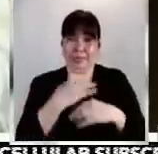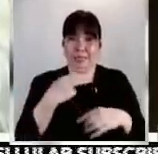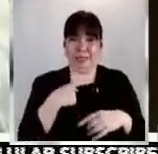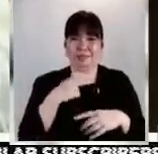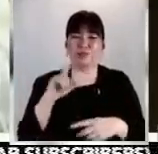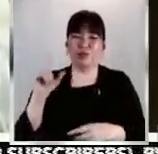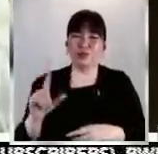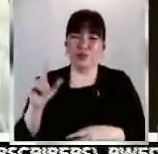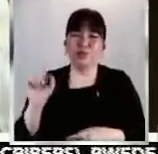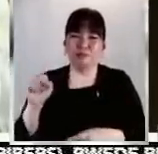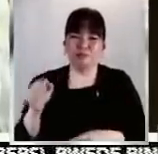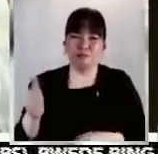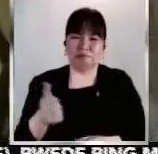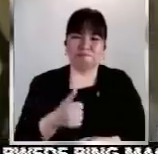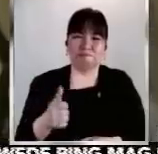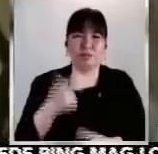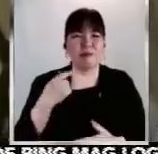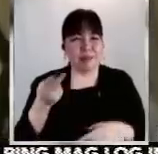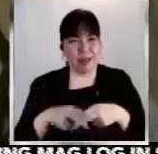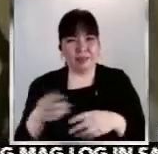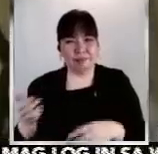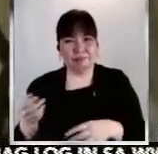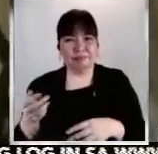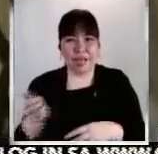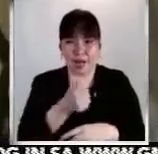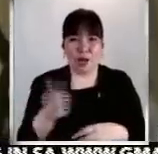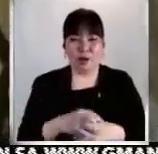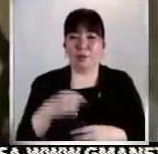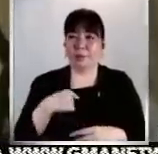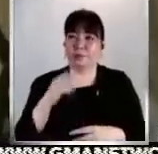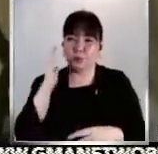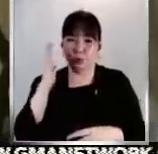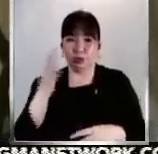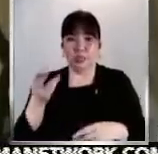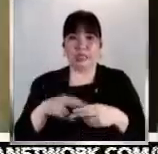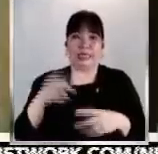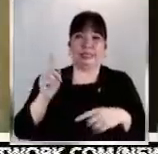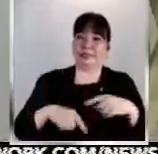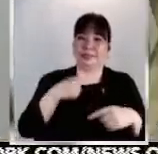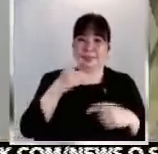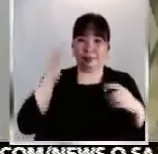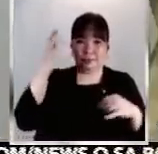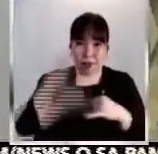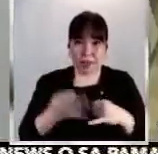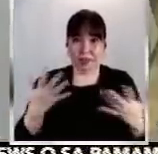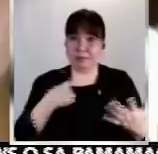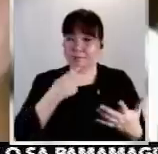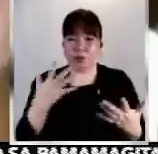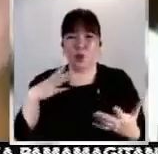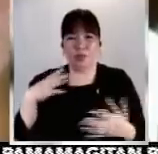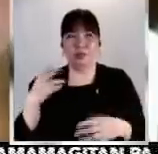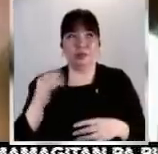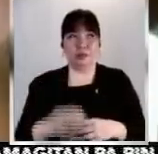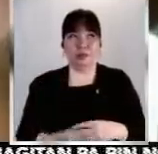medyo they should be given more. I will increase. Hindi ko pa masabi magkano. Yung 5,000,